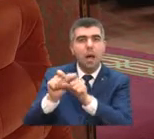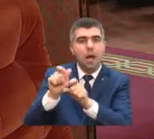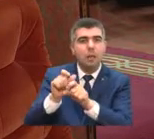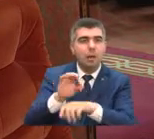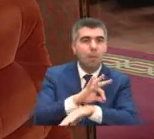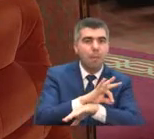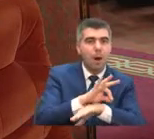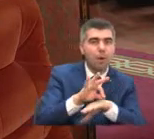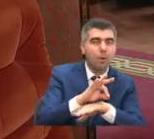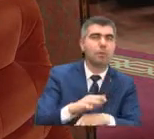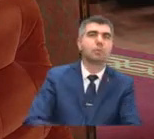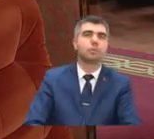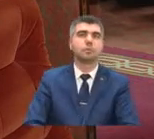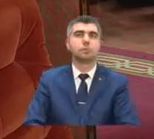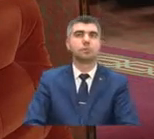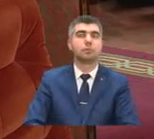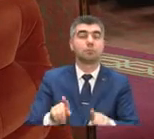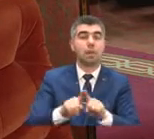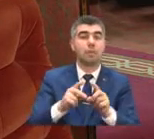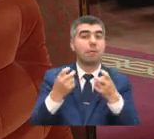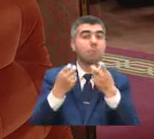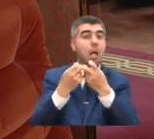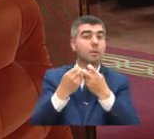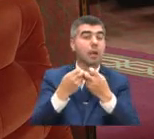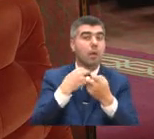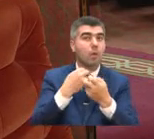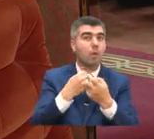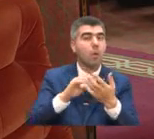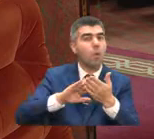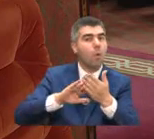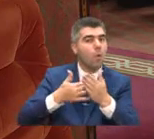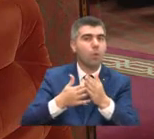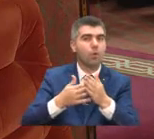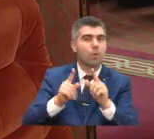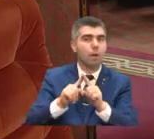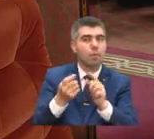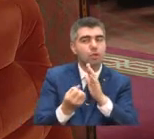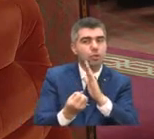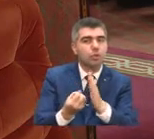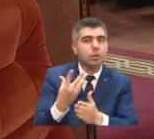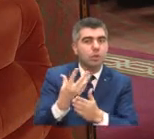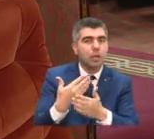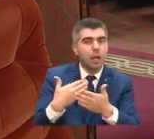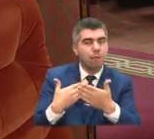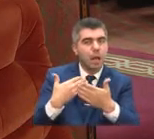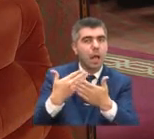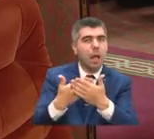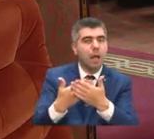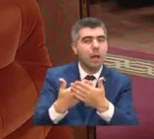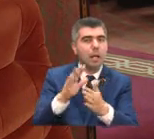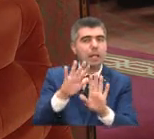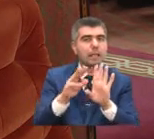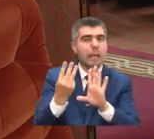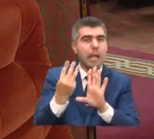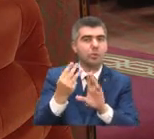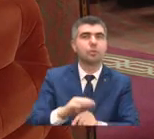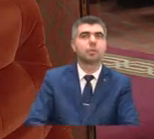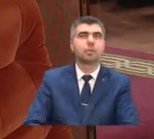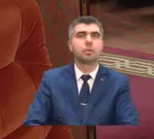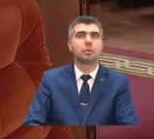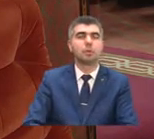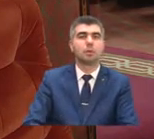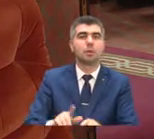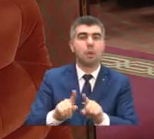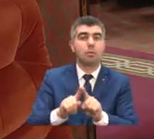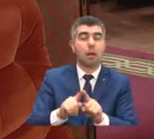وأحسن مثال على هذا أننا كنشوفوا يعني جميع الأقاليم المحدثة الأخيرة 13 الأخيرة تم تعبئة موارد